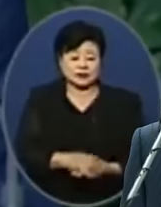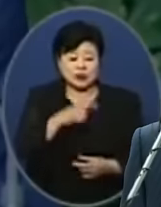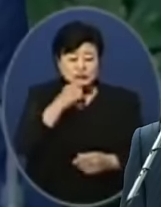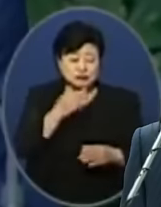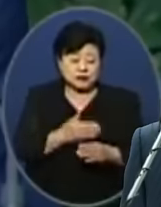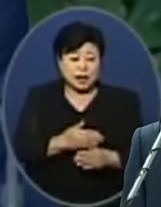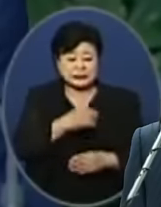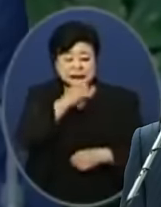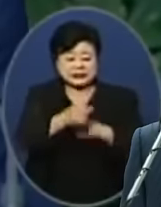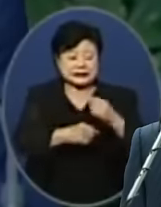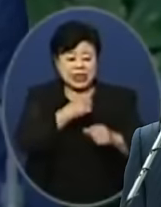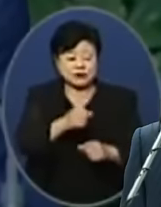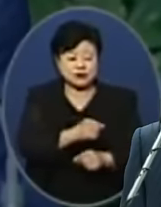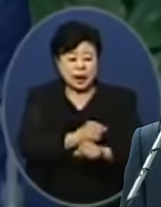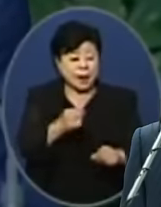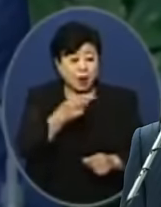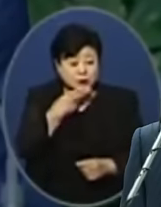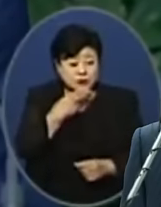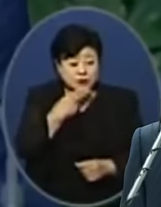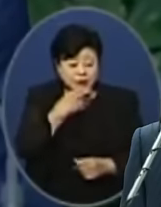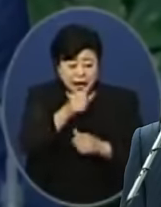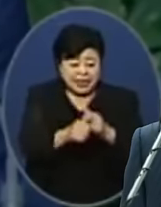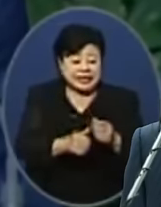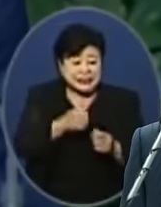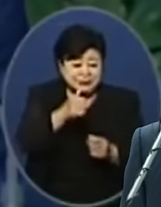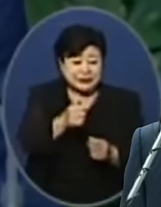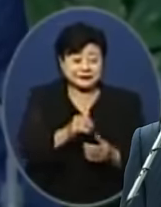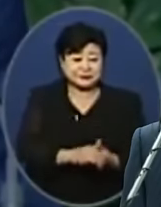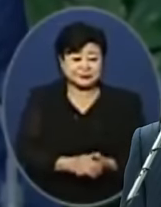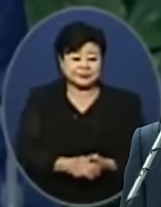북한에 자유와 해방이 없지 않습니까? 하나님이